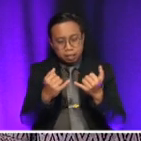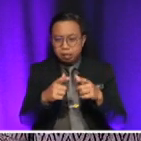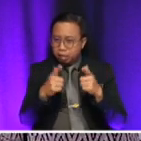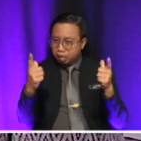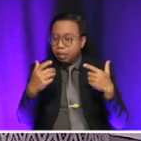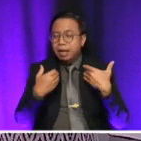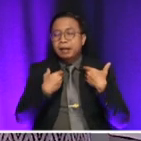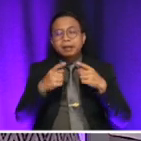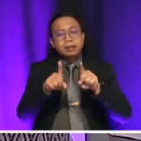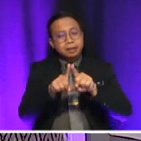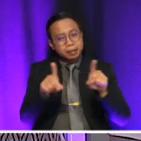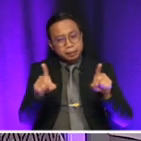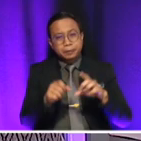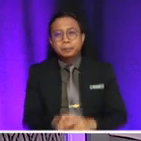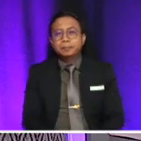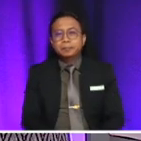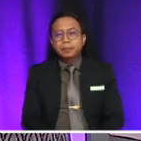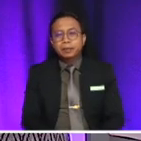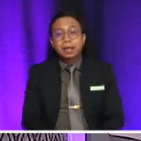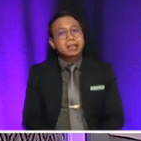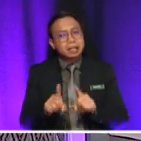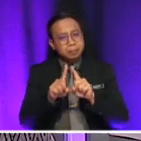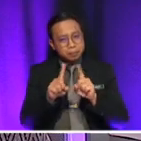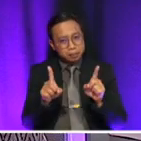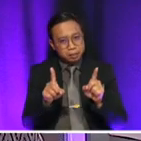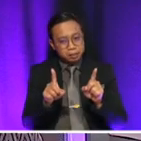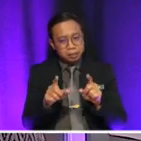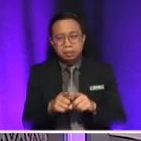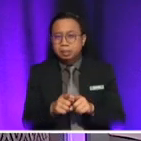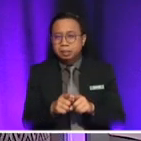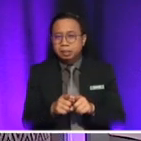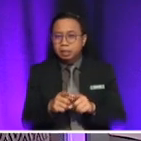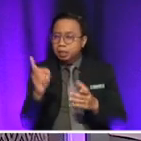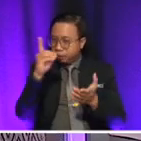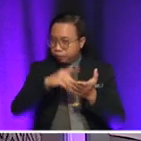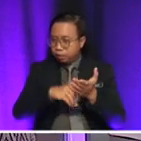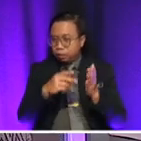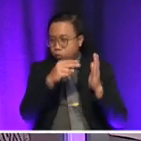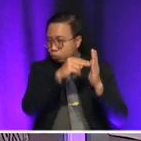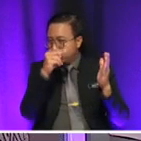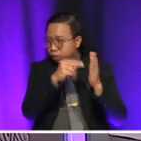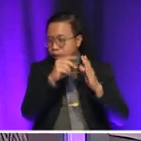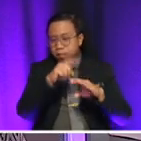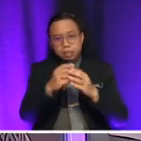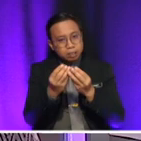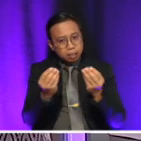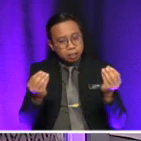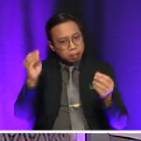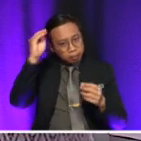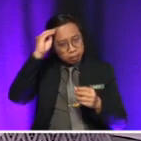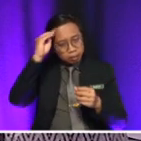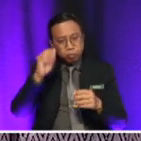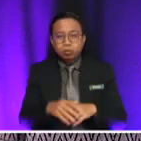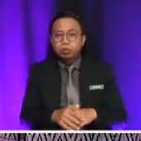ada bisnis Oke cuma ada perbedaan di sini pendaftaran pengundi di Tanah Melayu kecuali